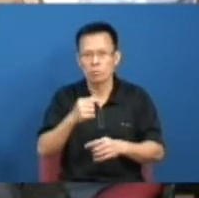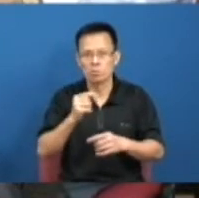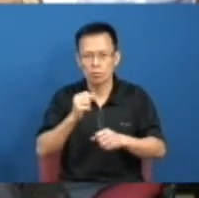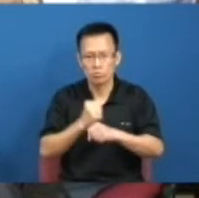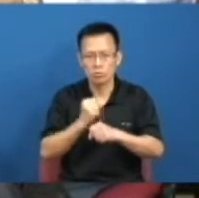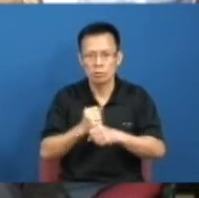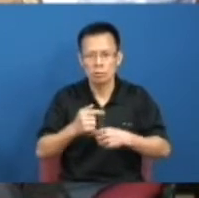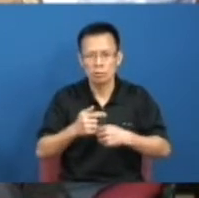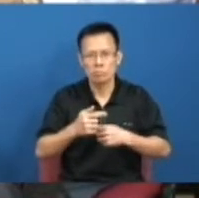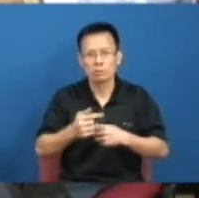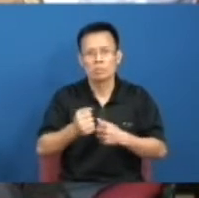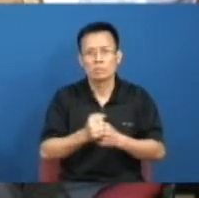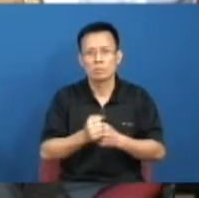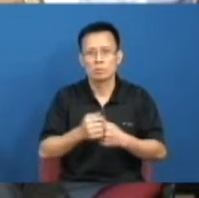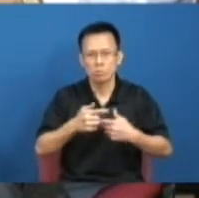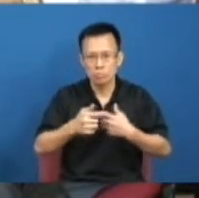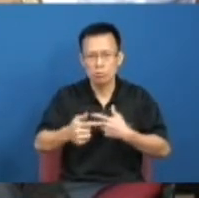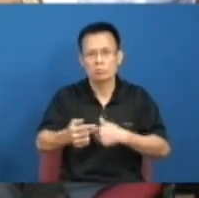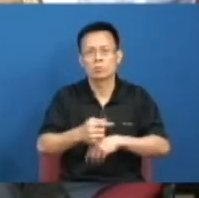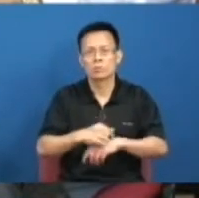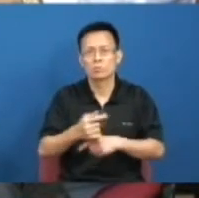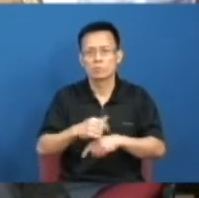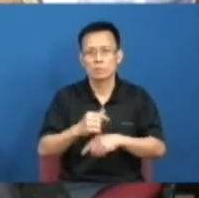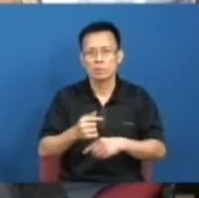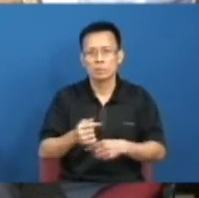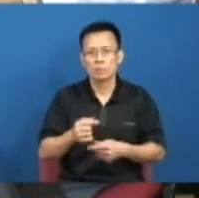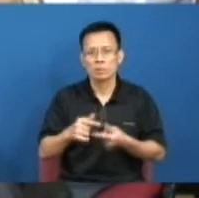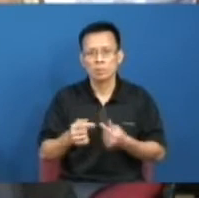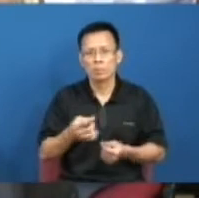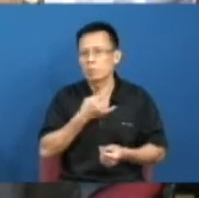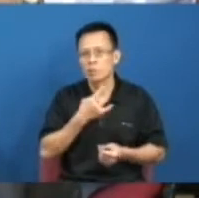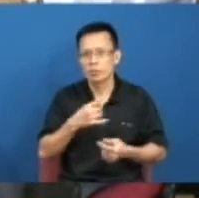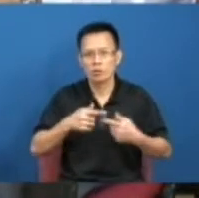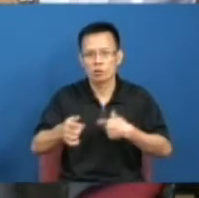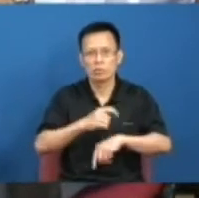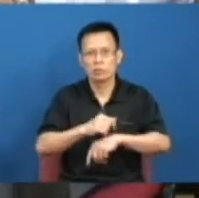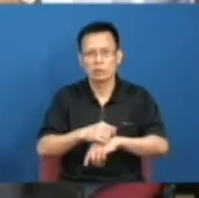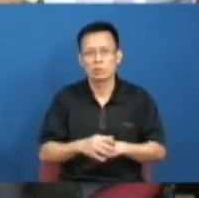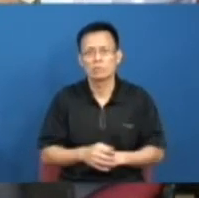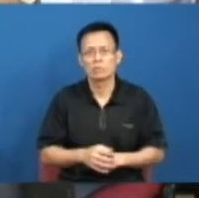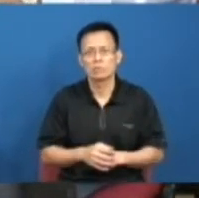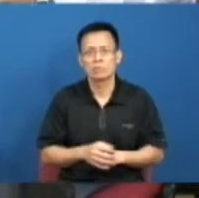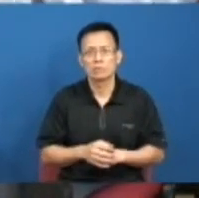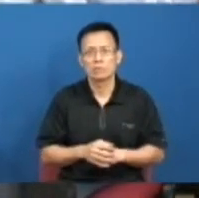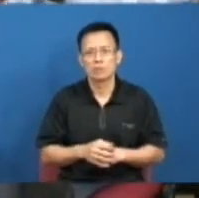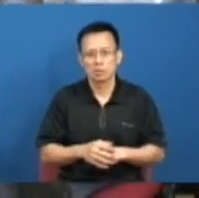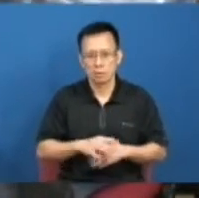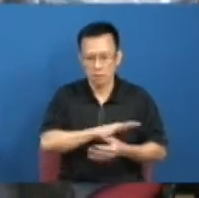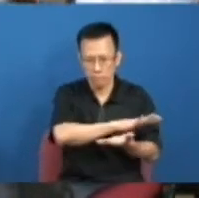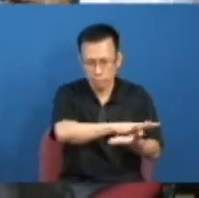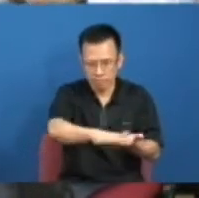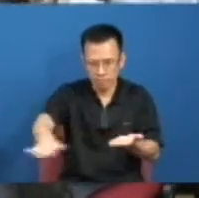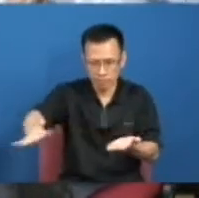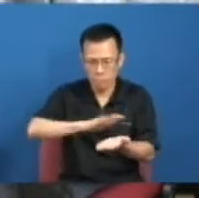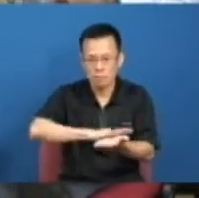嘅咧？ 呢、這個唔係 long last 嘅。 嗯，有幾多年咧？或者 呢個我哋叫做喺英文叫 shipping bling， 嗯， 即係一塊一塊搭住